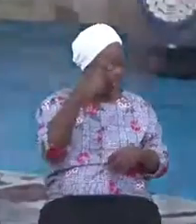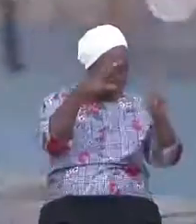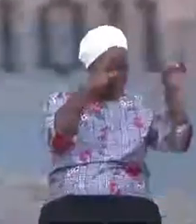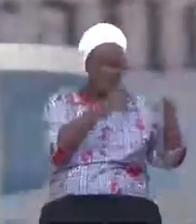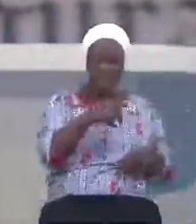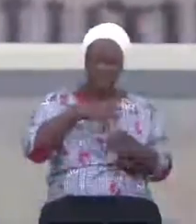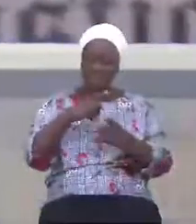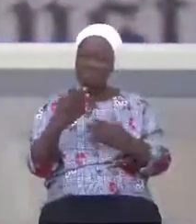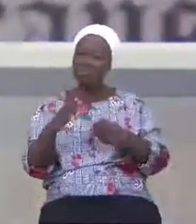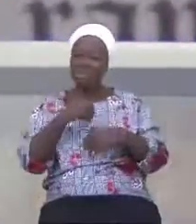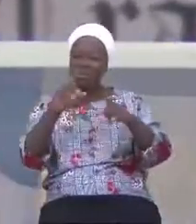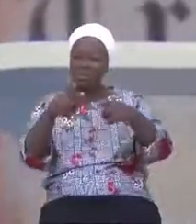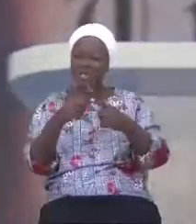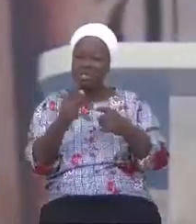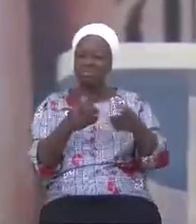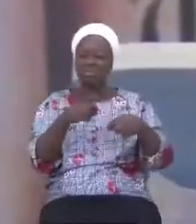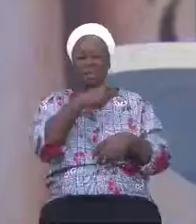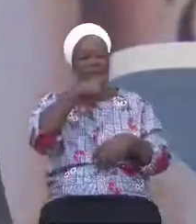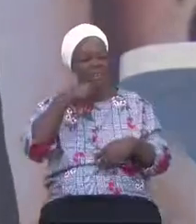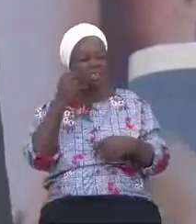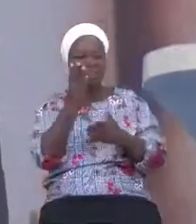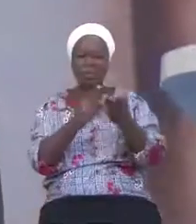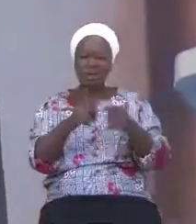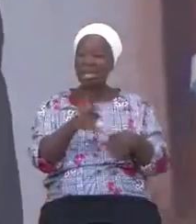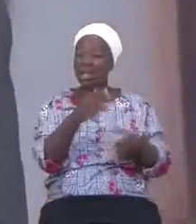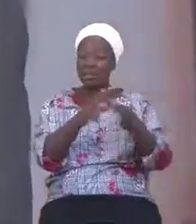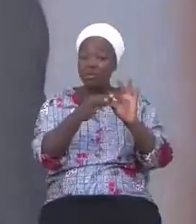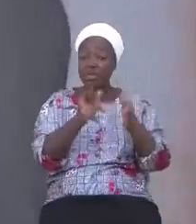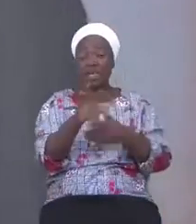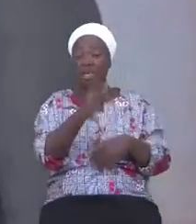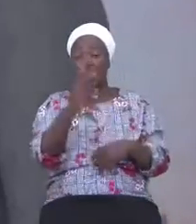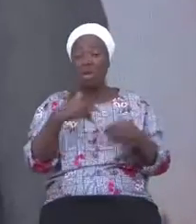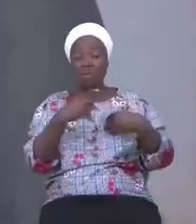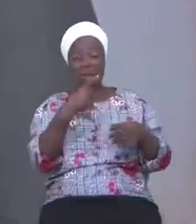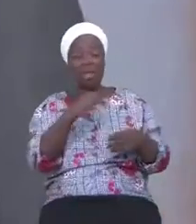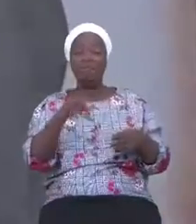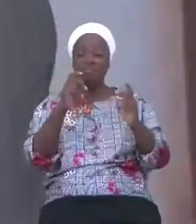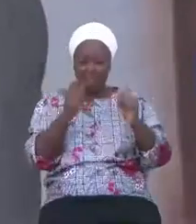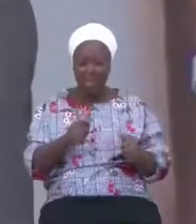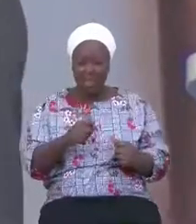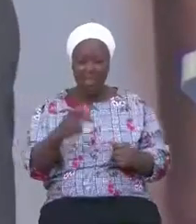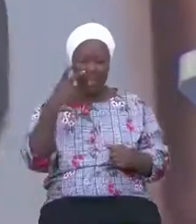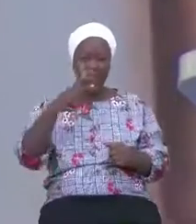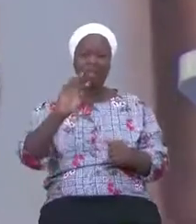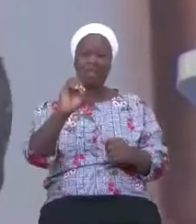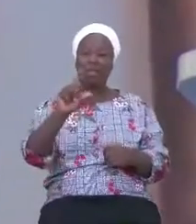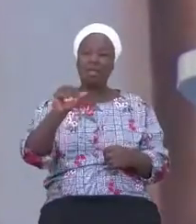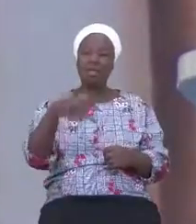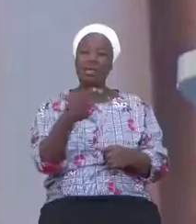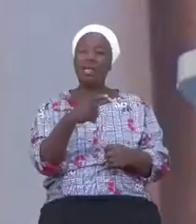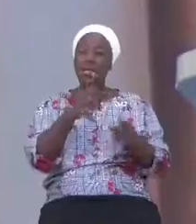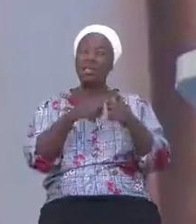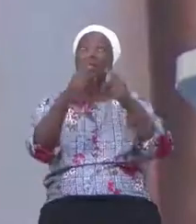qu'il est tombé dans un désert quelque part. Et les historiens racontaient, et tout d'un coup, regardez Élie. Et il est